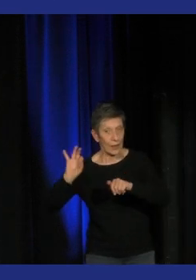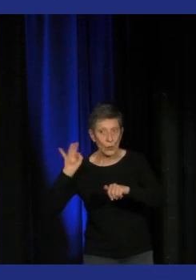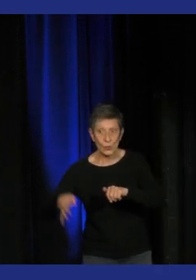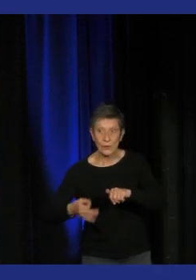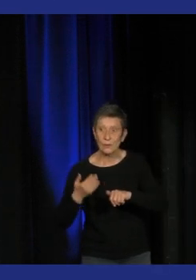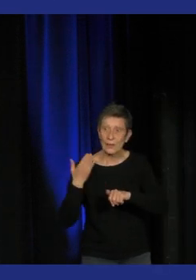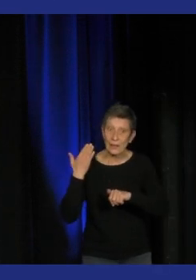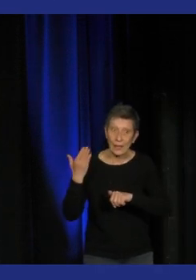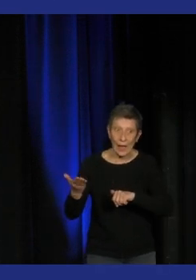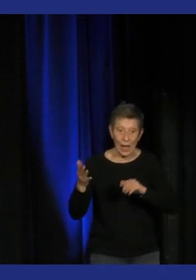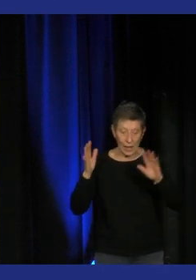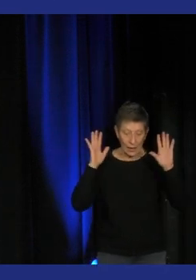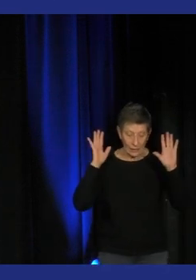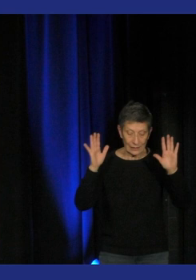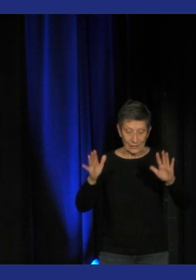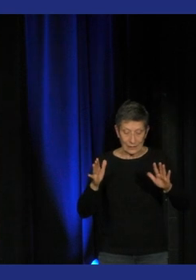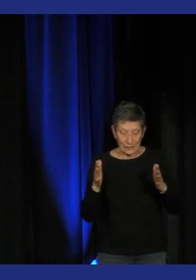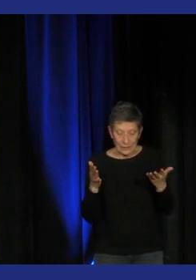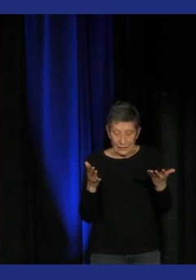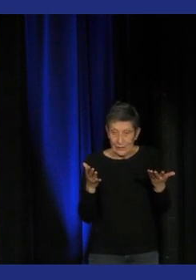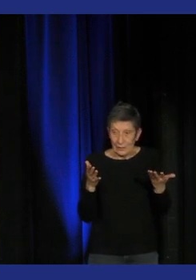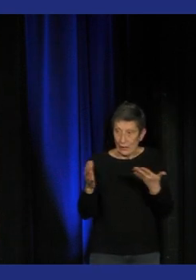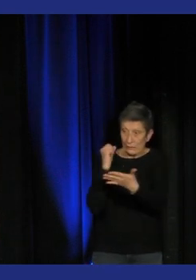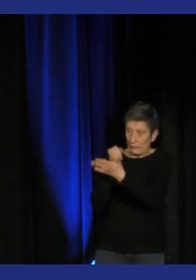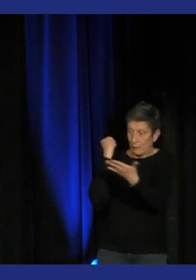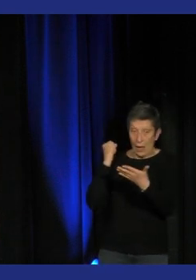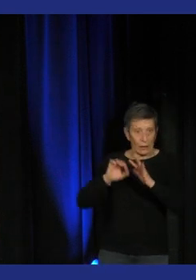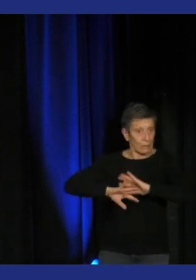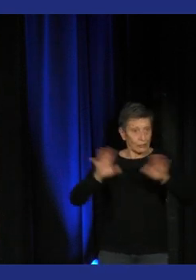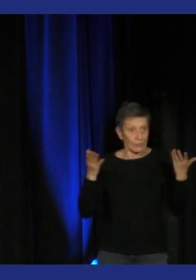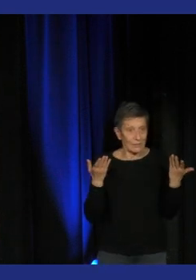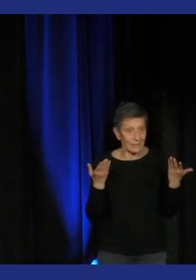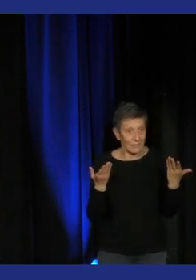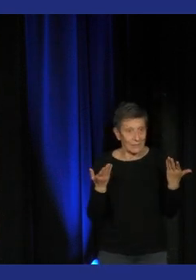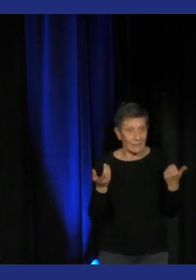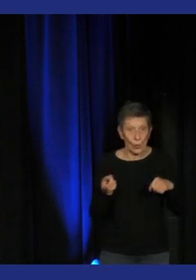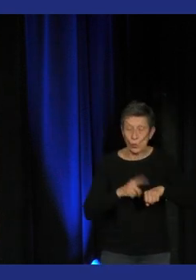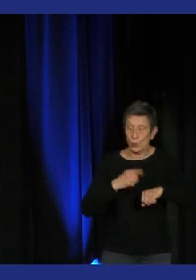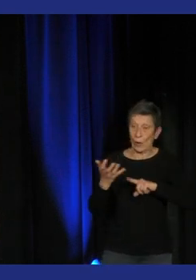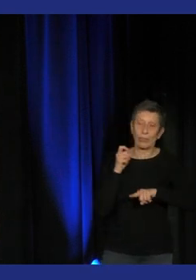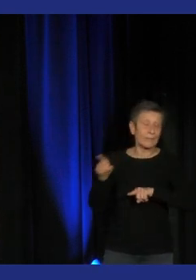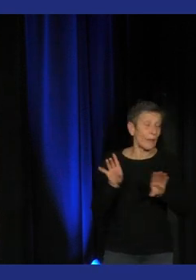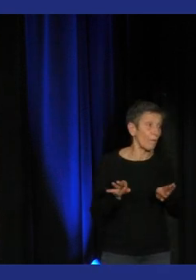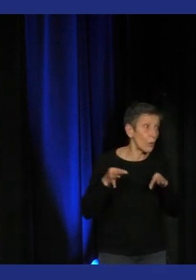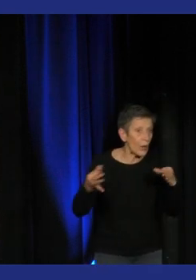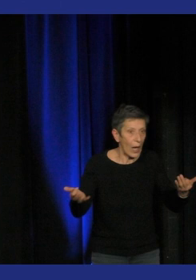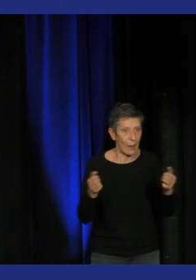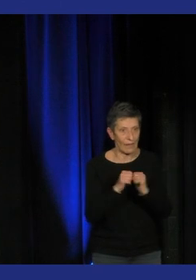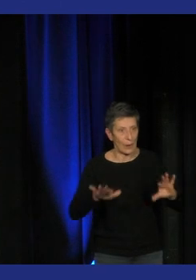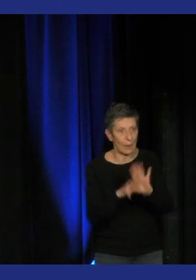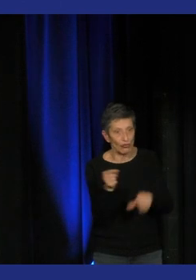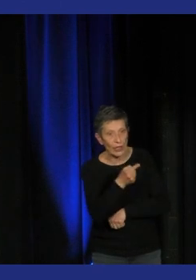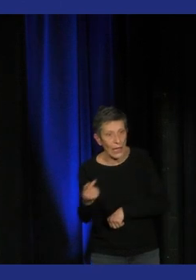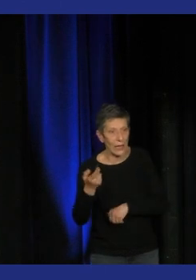suite stigmatisé. On va mettre en relief sa vulnérabilité de façon très péjorative.